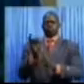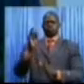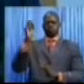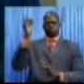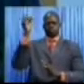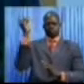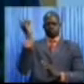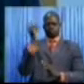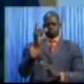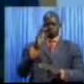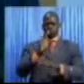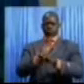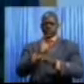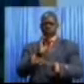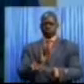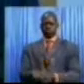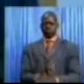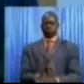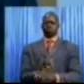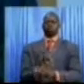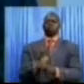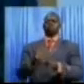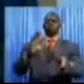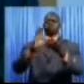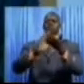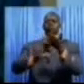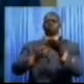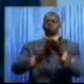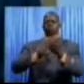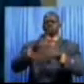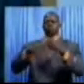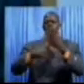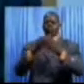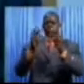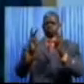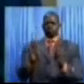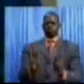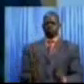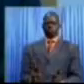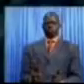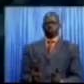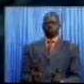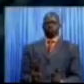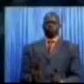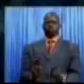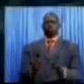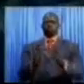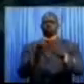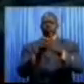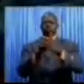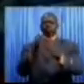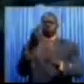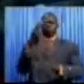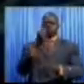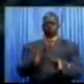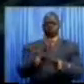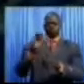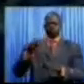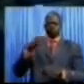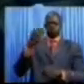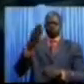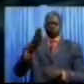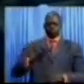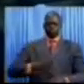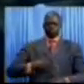Côte d'Ivoire et à la réconciliation de tous les Ivoiriens. Moins de 3 années après, il est heureux